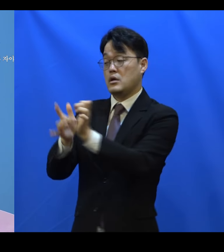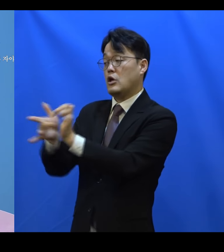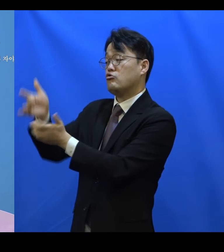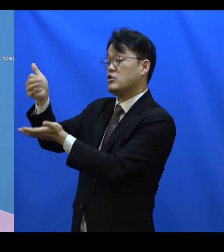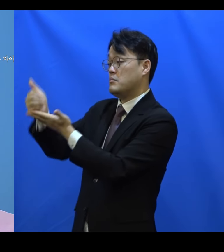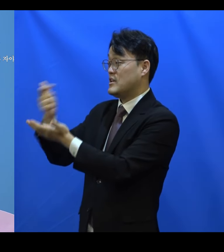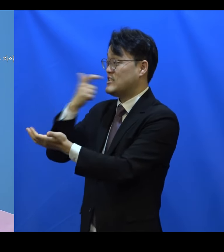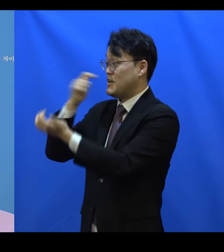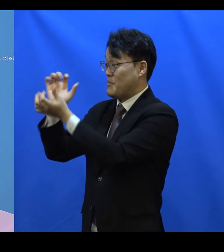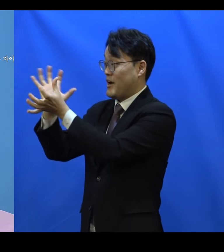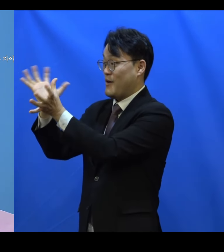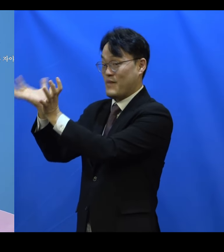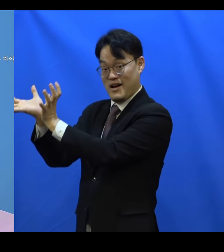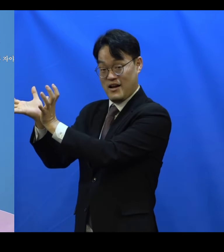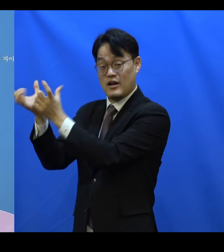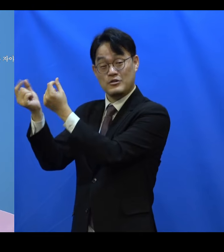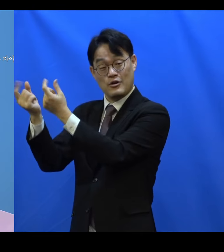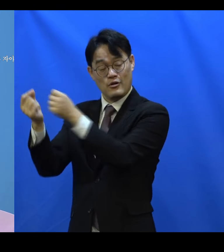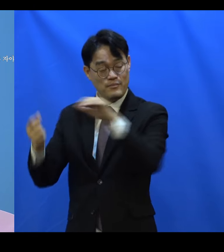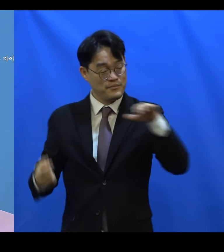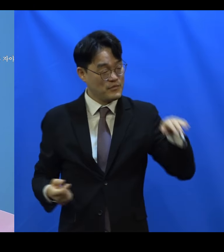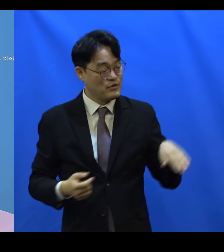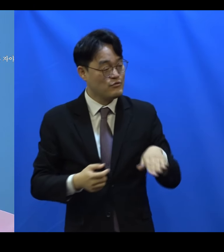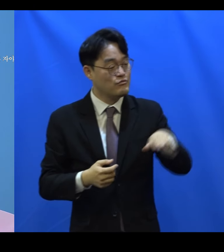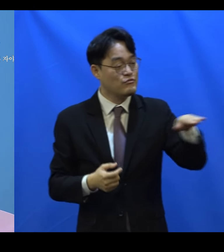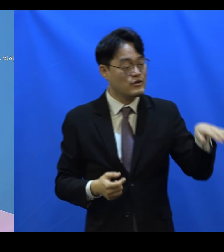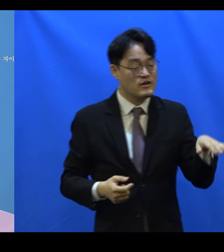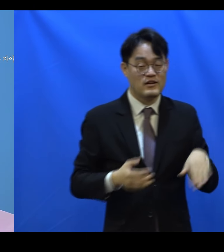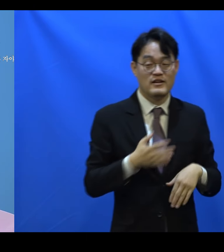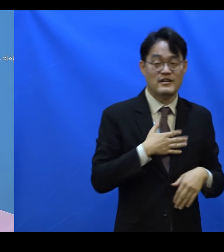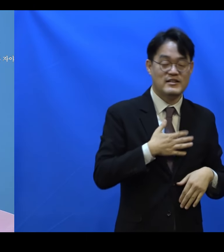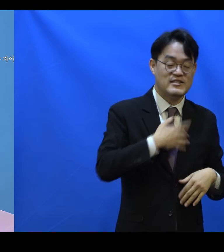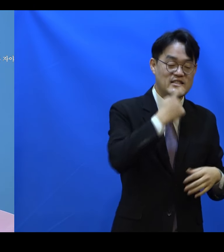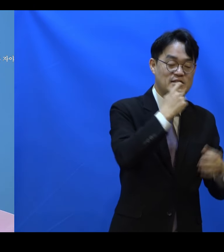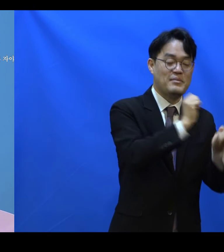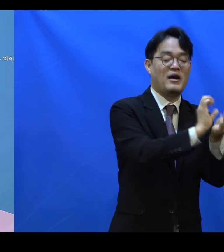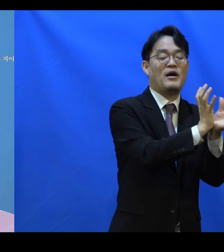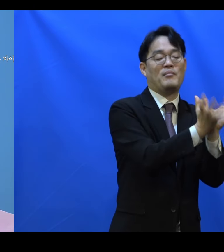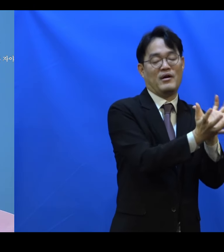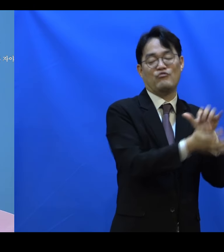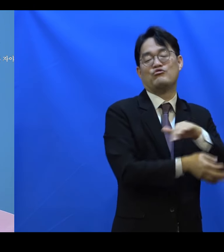그래서 우리 주일학교 아이들도 많이 불렀던 축복송에 너는 꽃이야,